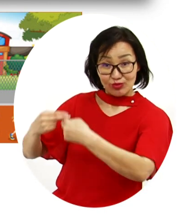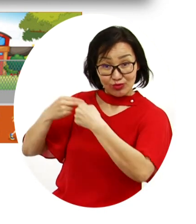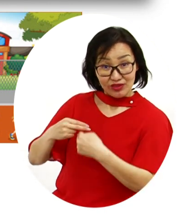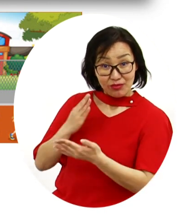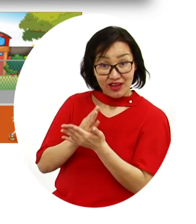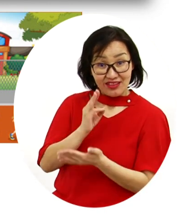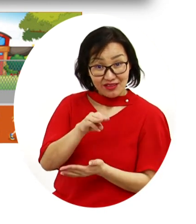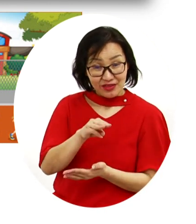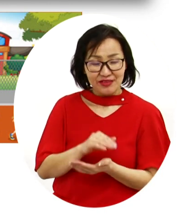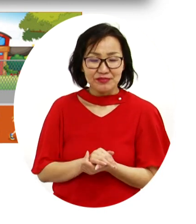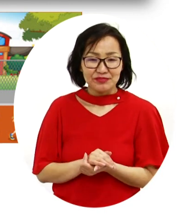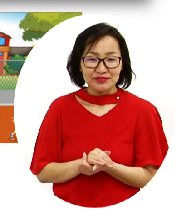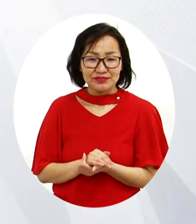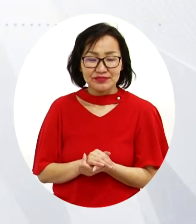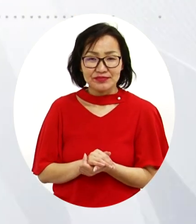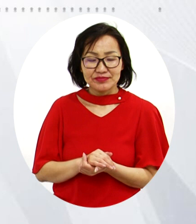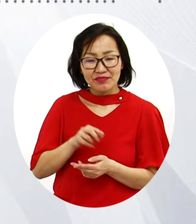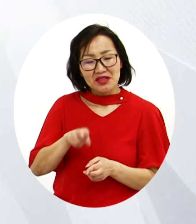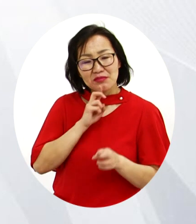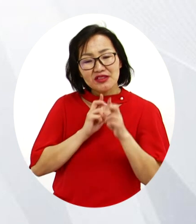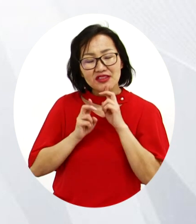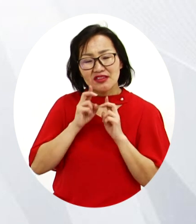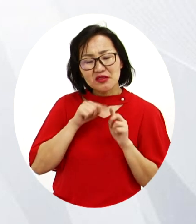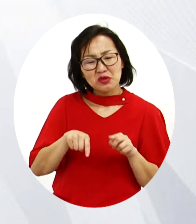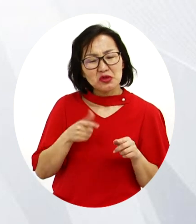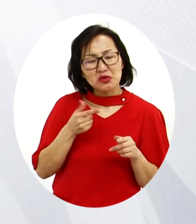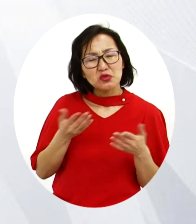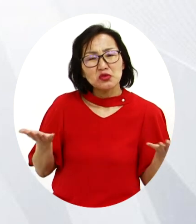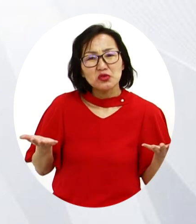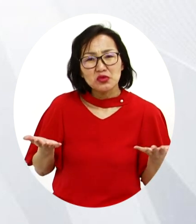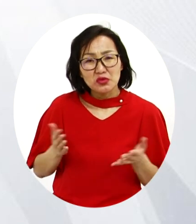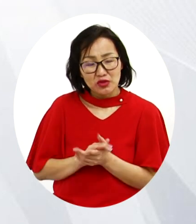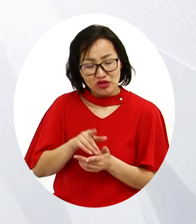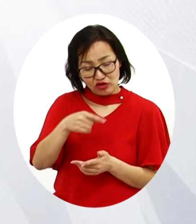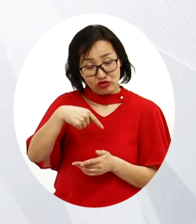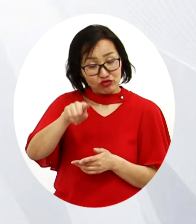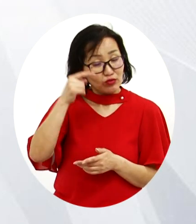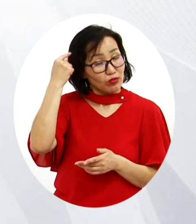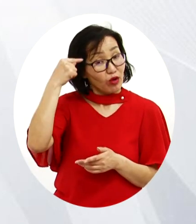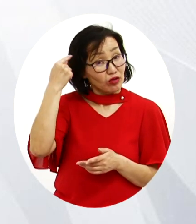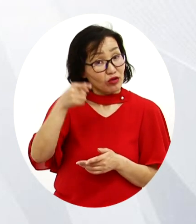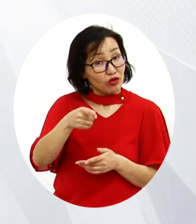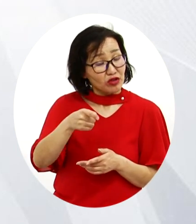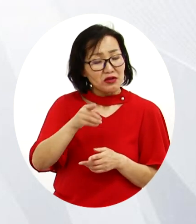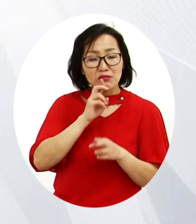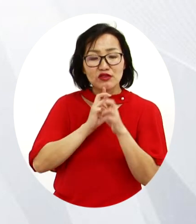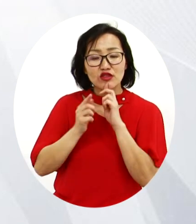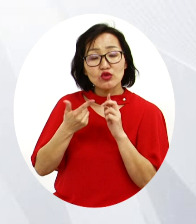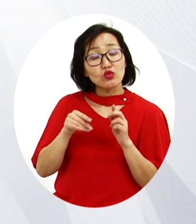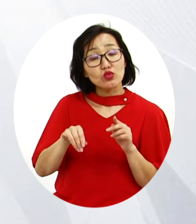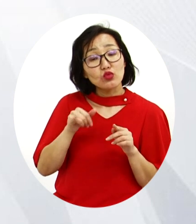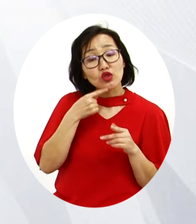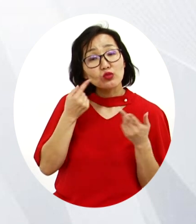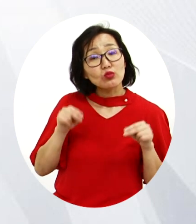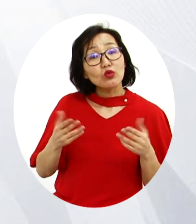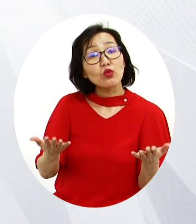байгаа. За тэгэхээр хүүхдүүдээ бэрхшээл гэж юу хэлдэг юм болоо? Чиний бодлоор бэрхшээл гэж юу хэлж болох